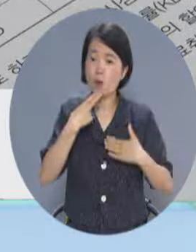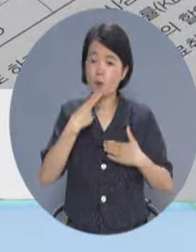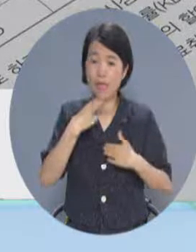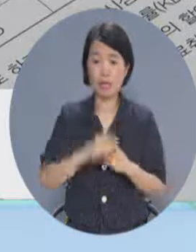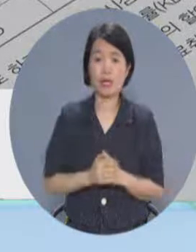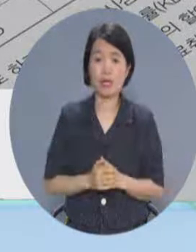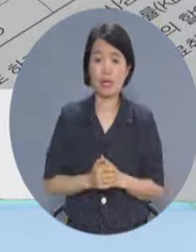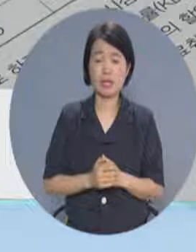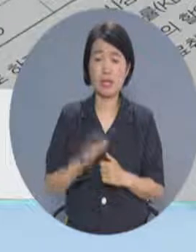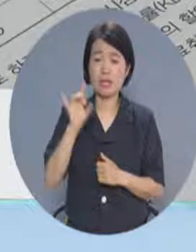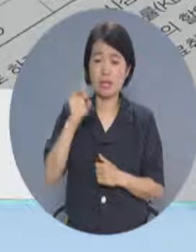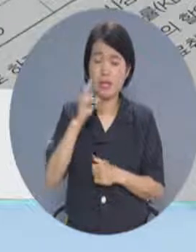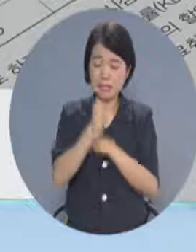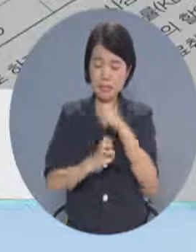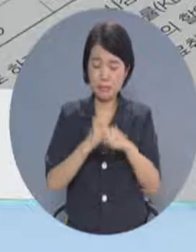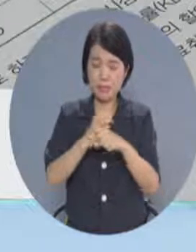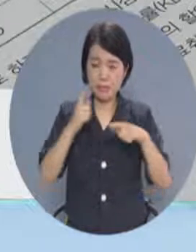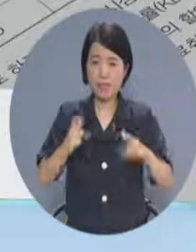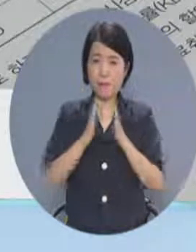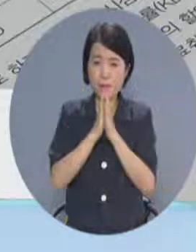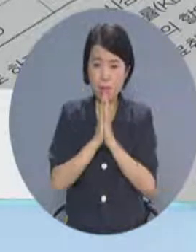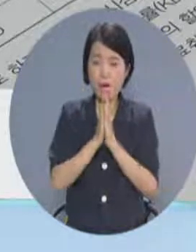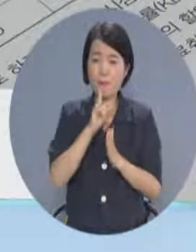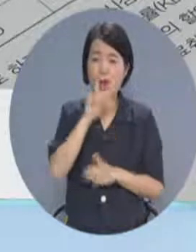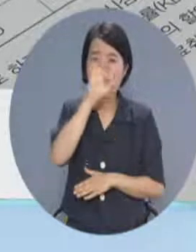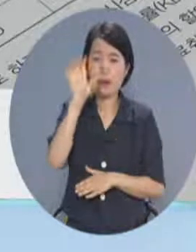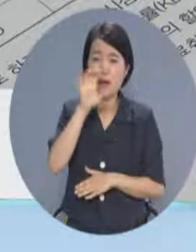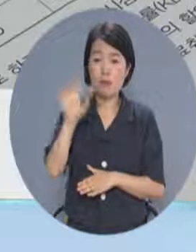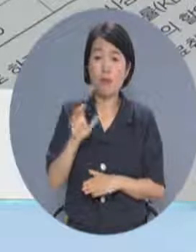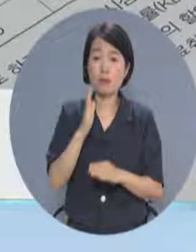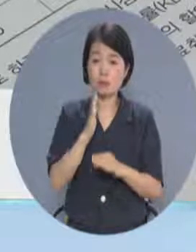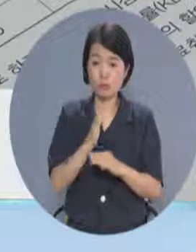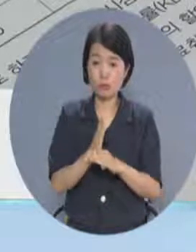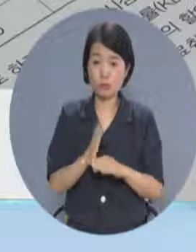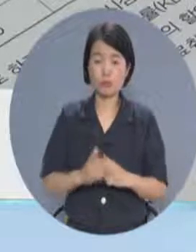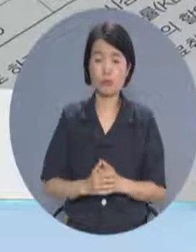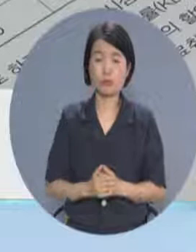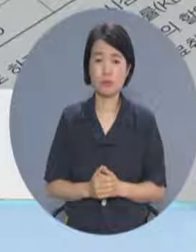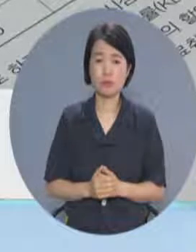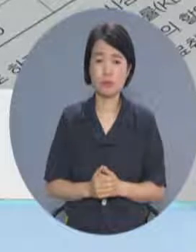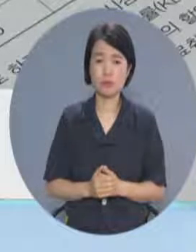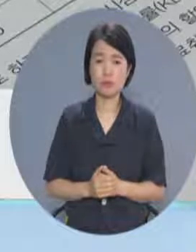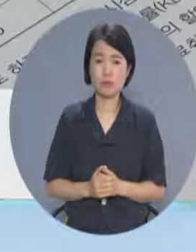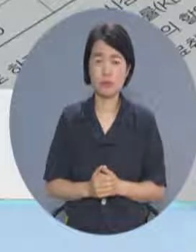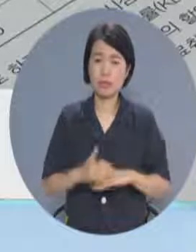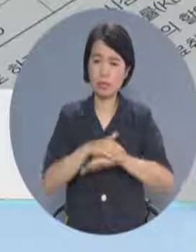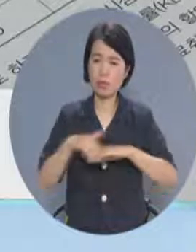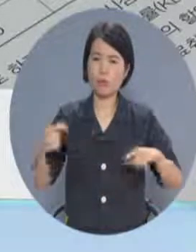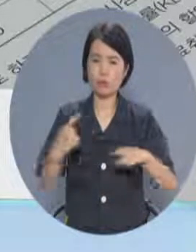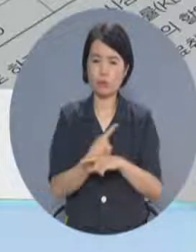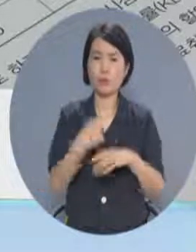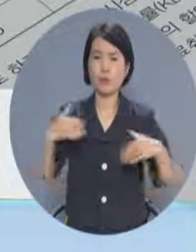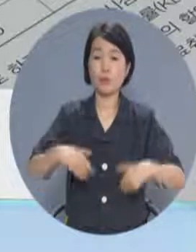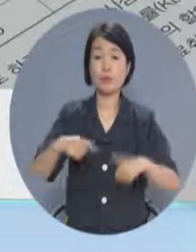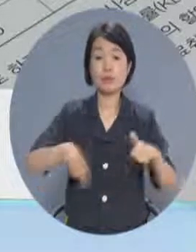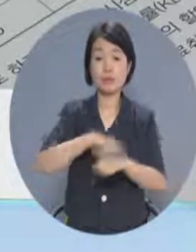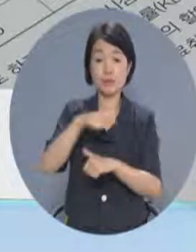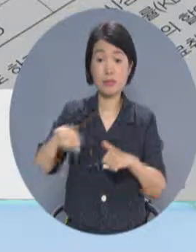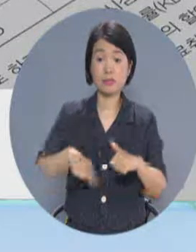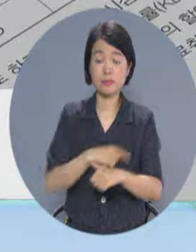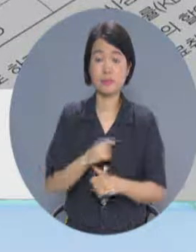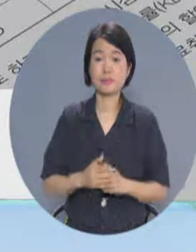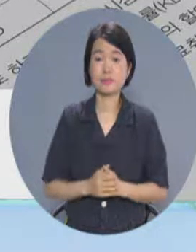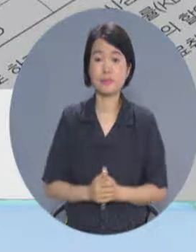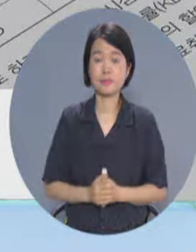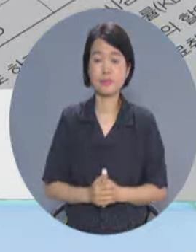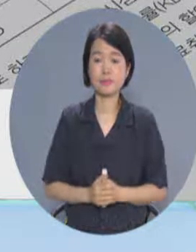없다. 30년 지역 수건 사업이다. 이런 이야기를 전면적으로 내세우고 있는데 전략 수정이 필요해 보입니다. 양현승